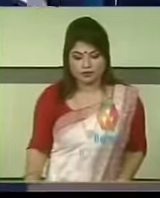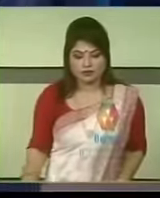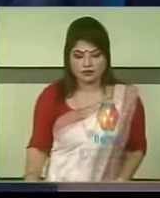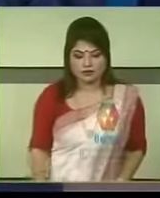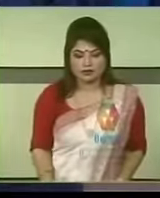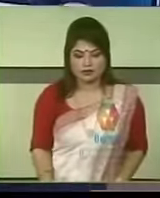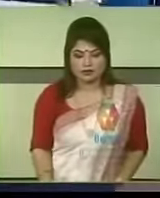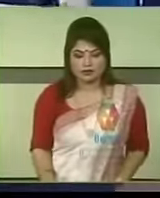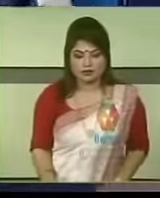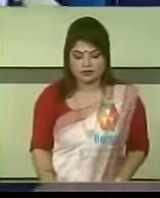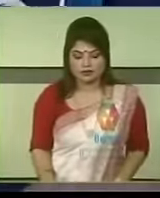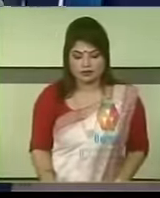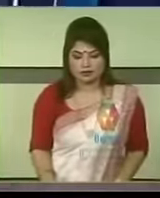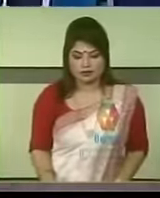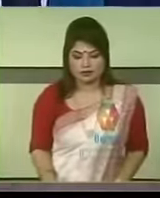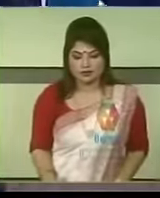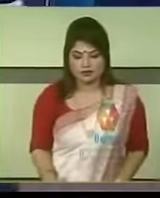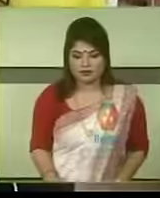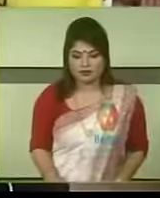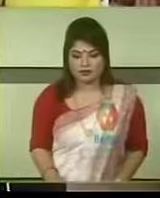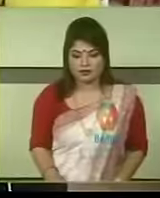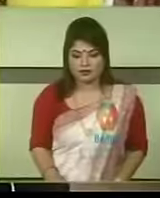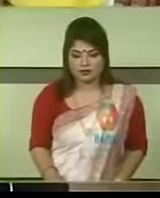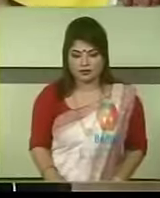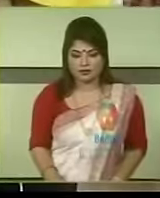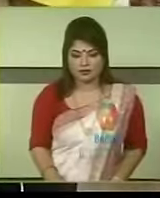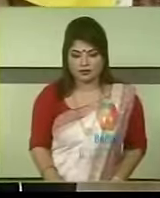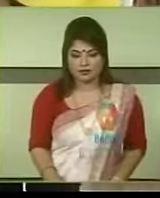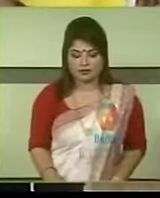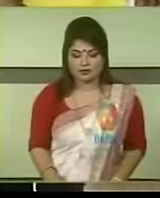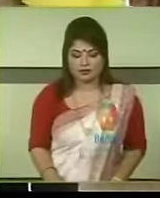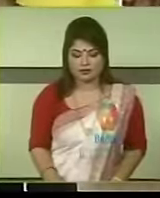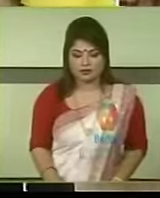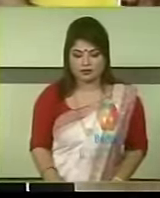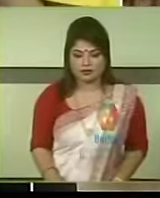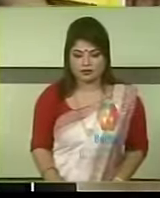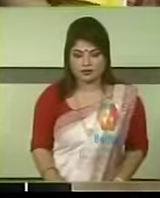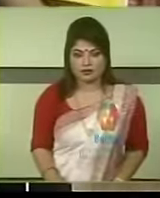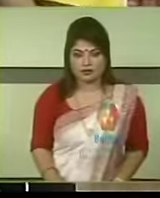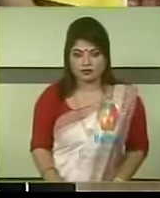দিনার সুলতানা, বাংলাদেশ টেলিভিশন।